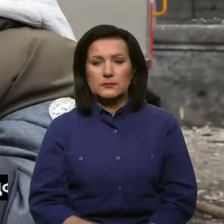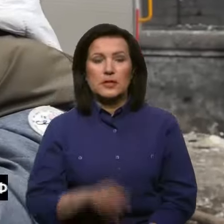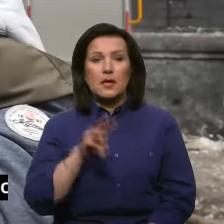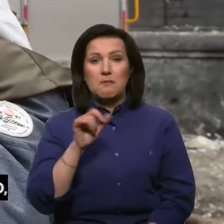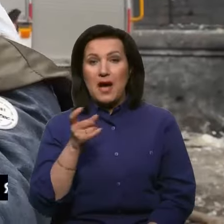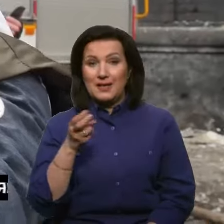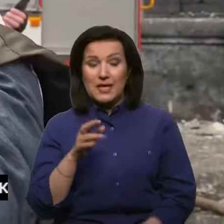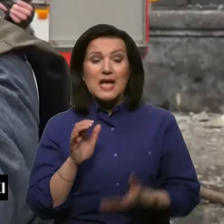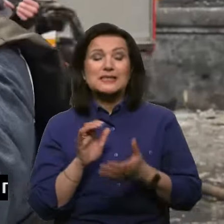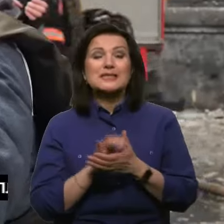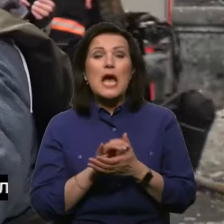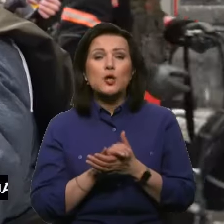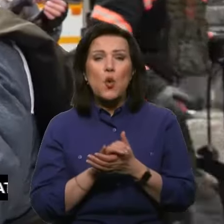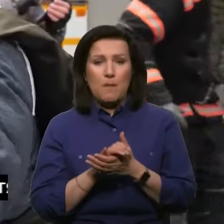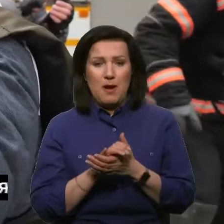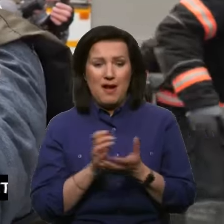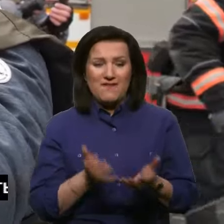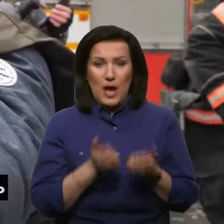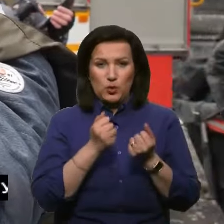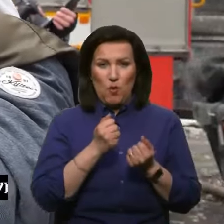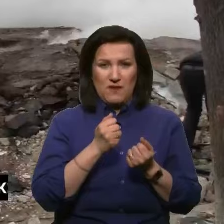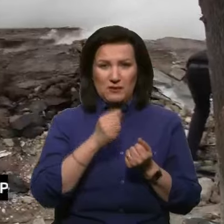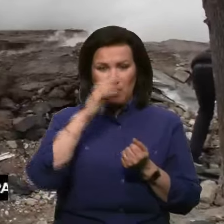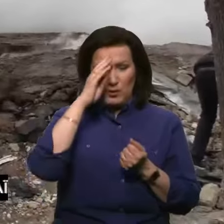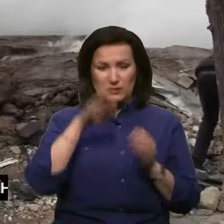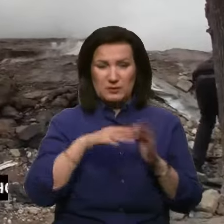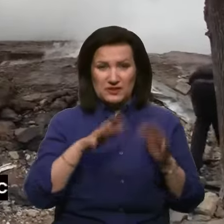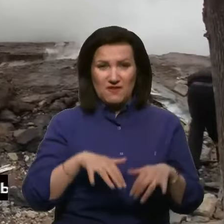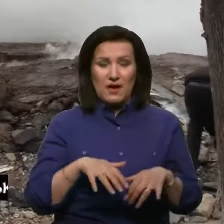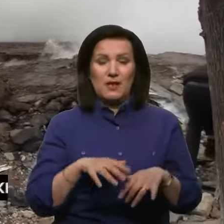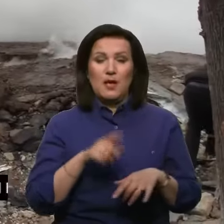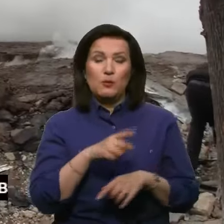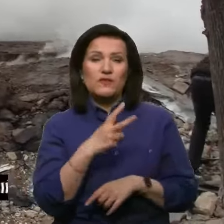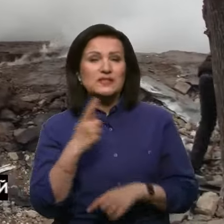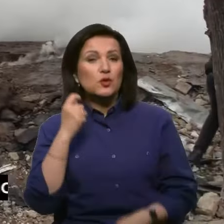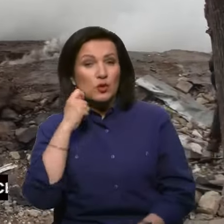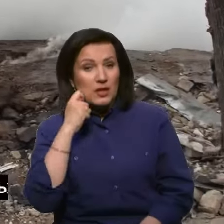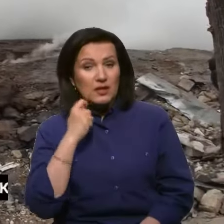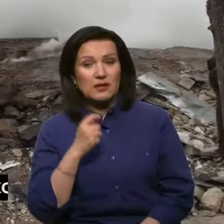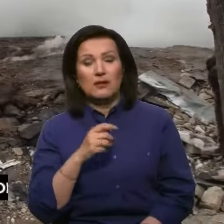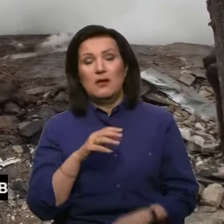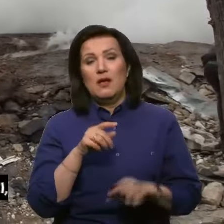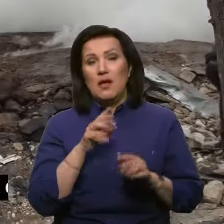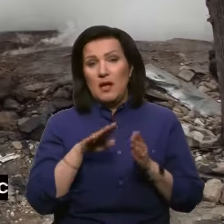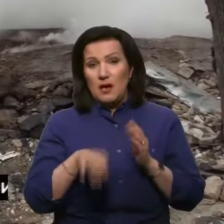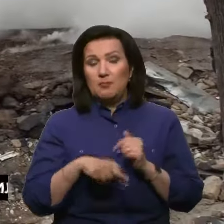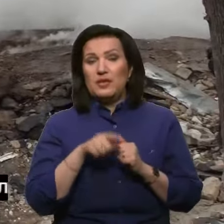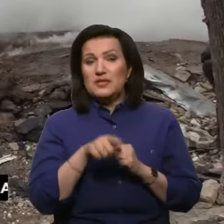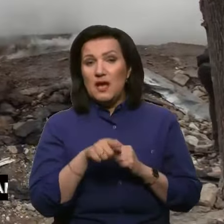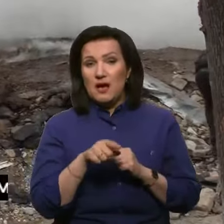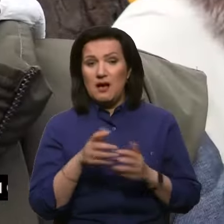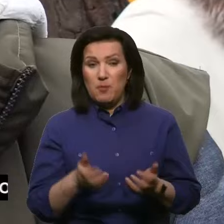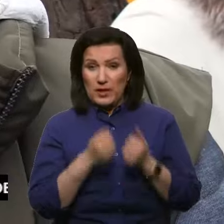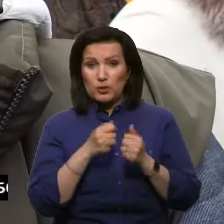Марія – знайома врятованого з-під завалів. Каже, йому 21 рік. Після порятунку чоловіка рятувальники шукають під завалами його